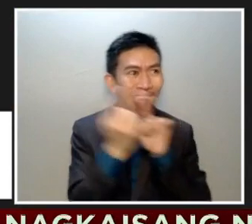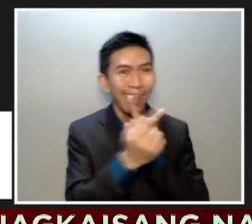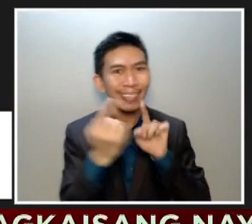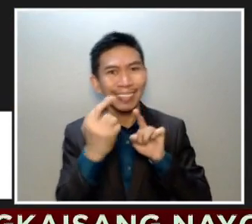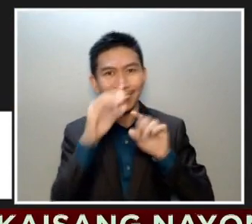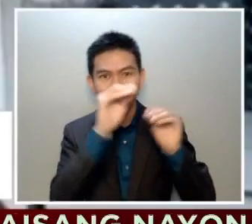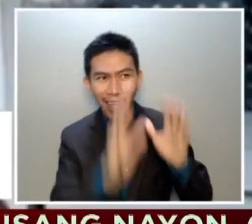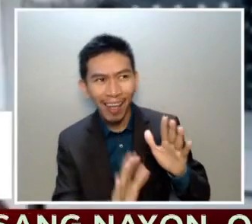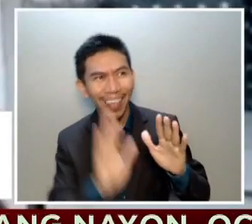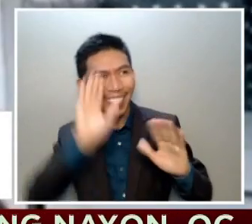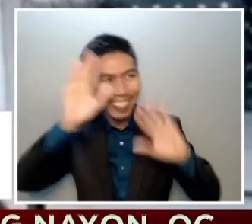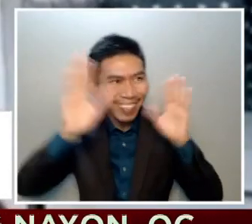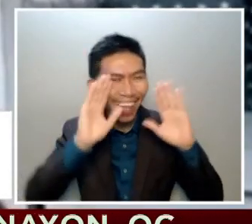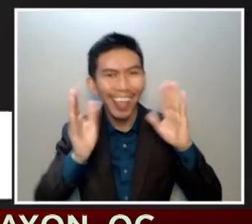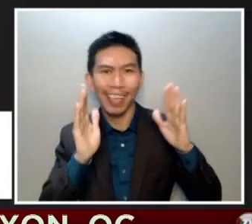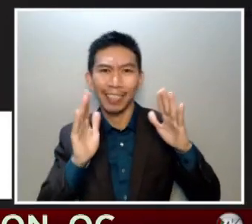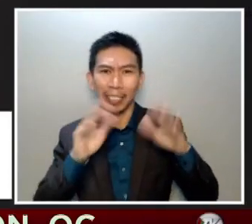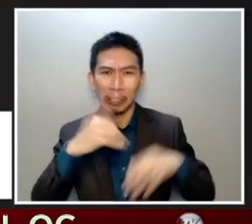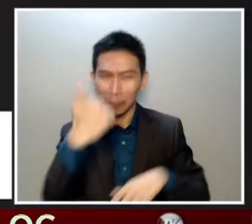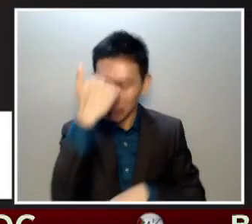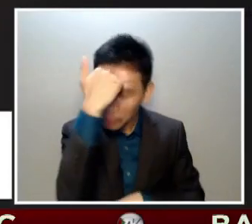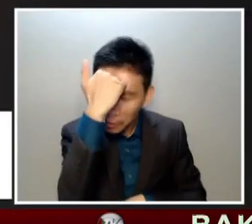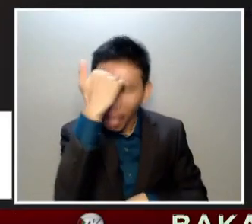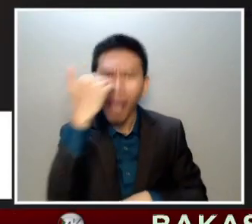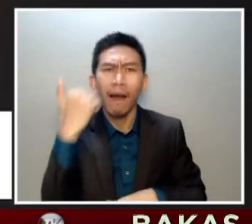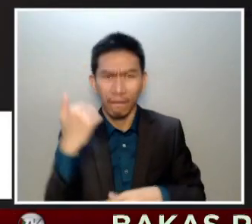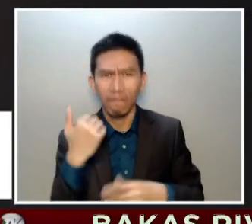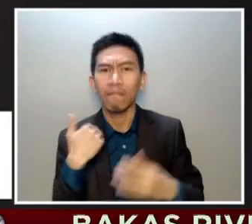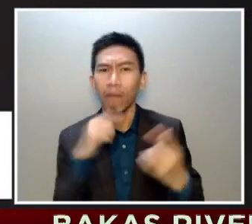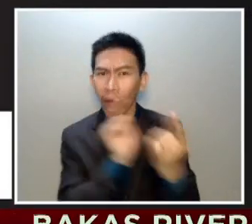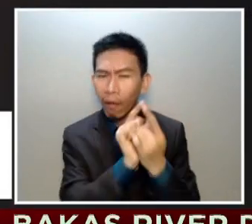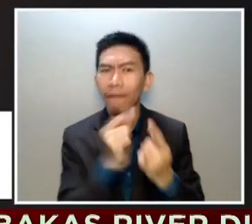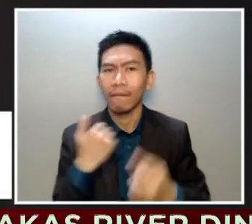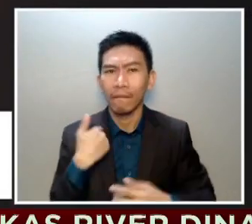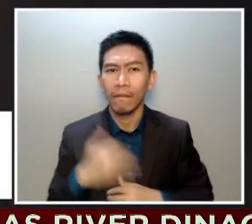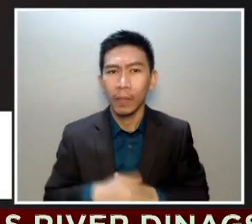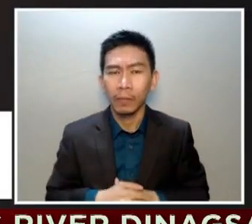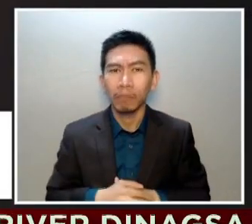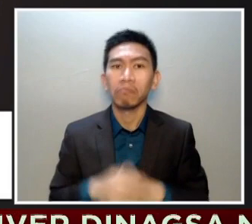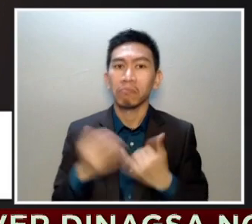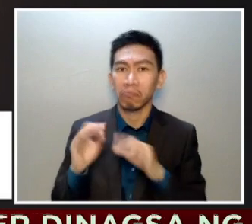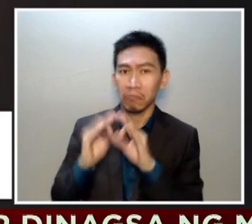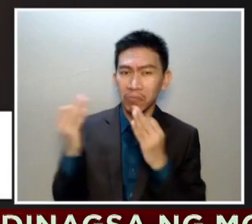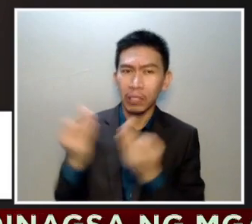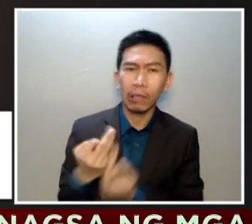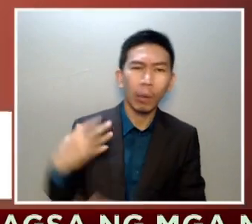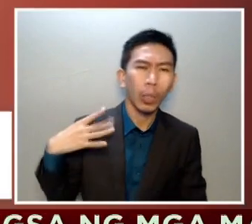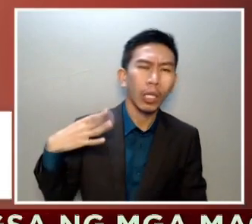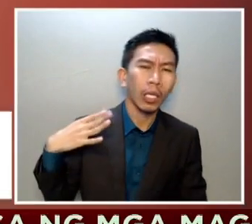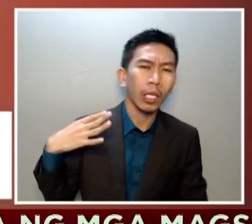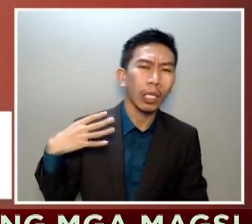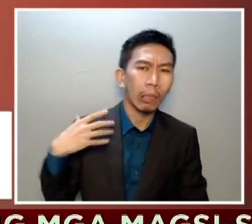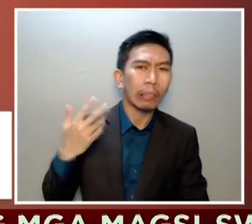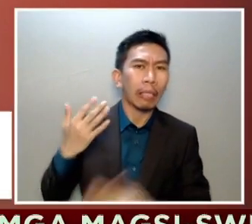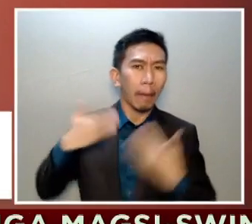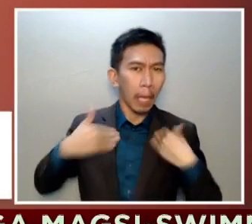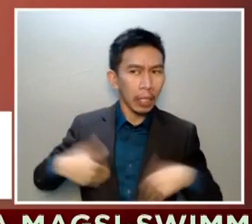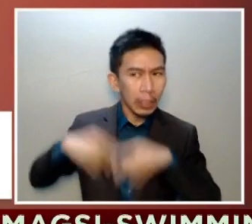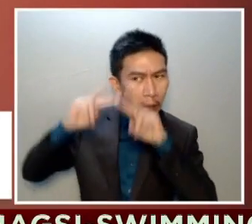Lingunan. Nagbe-bless. Sa ngayon, hinihintay pa ng pamilya na mapa-autopsy ang bangkay ni